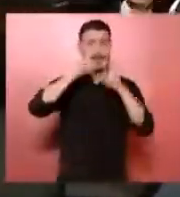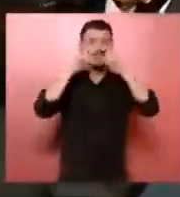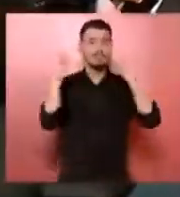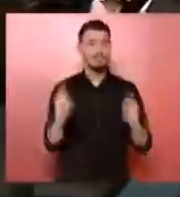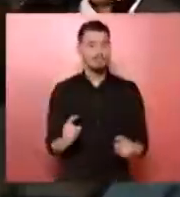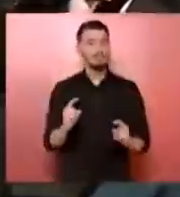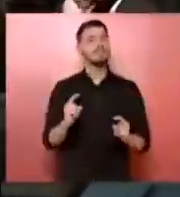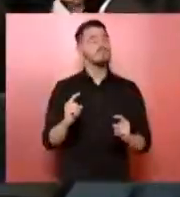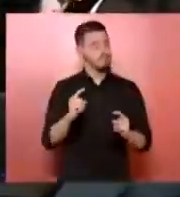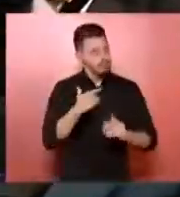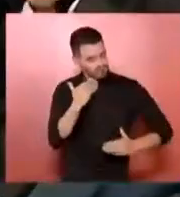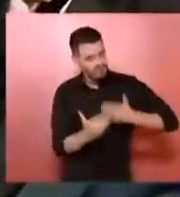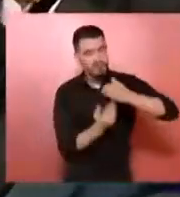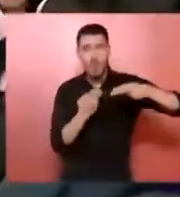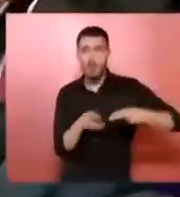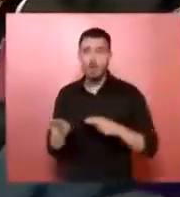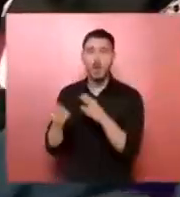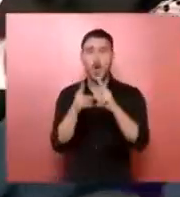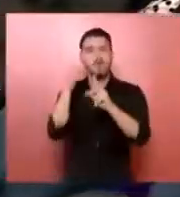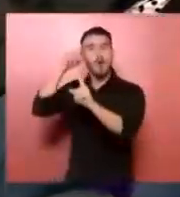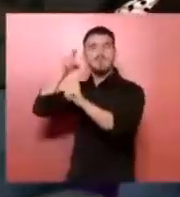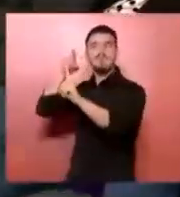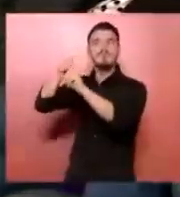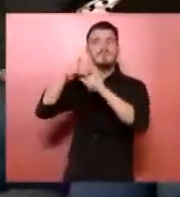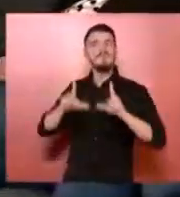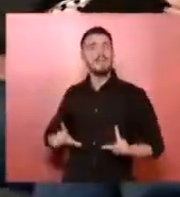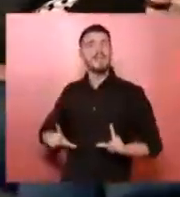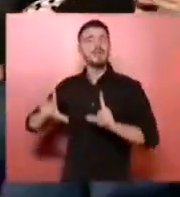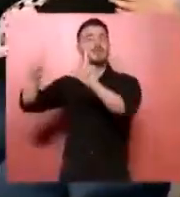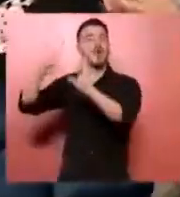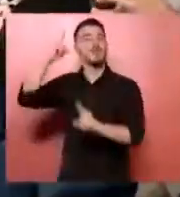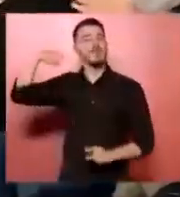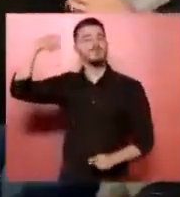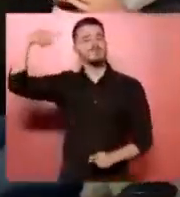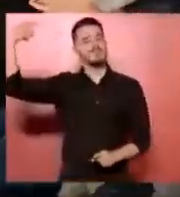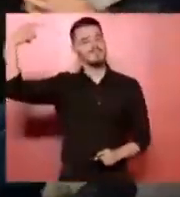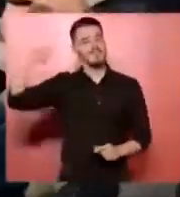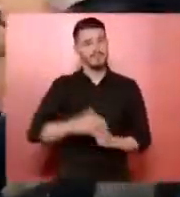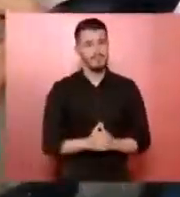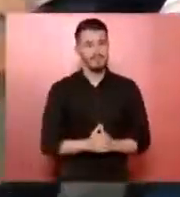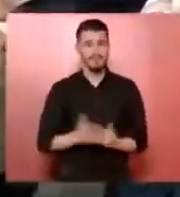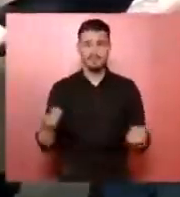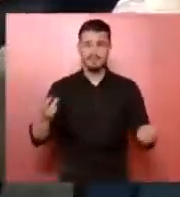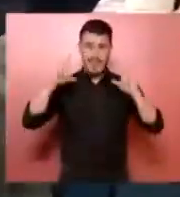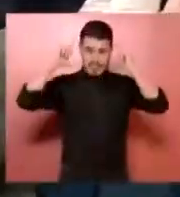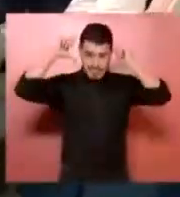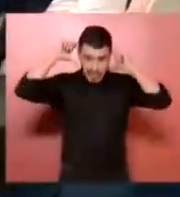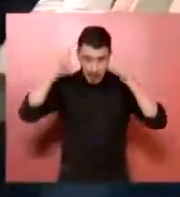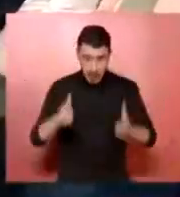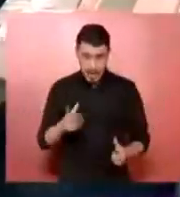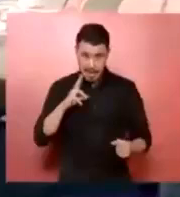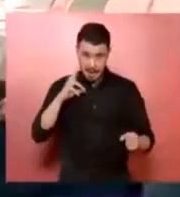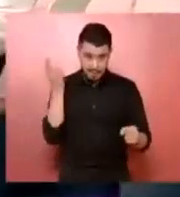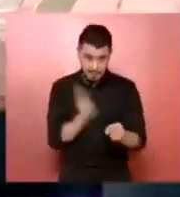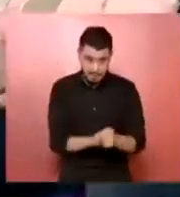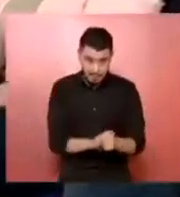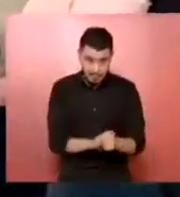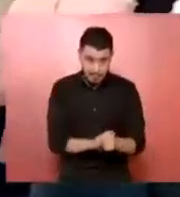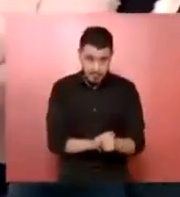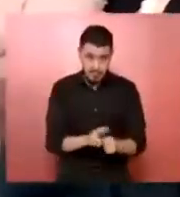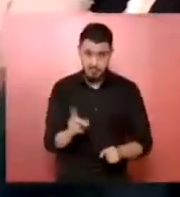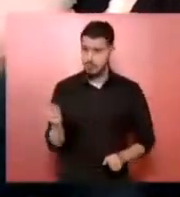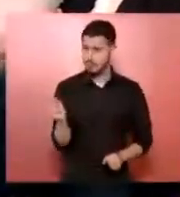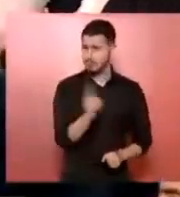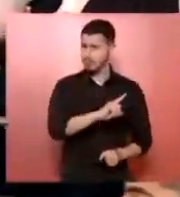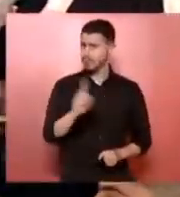Και λέω το εξής για τη δημοκρατία. Η δημοκρατία μας δεν έχει πεθάνει. Ούτε καν είναι στην